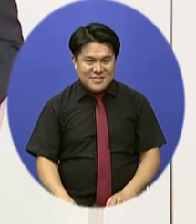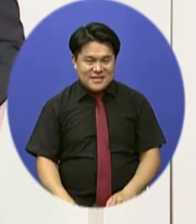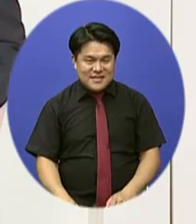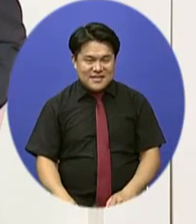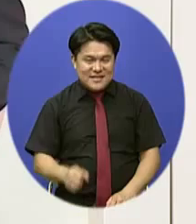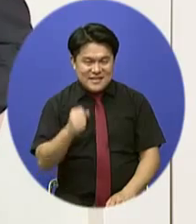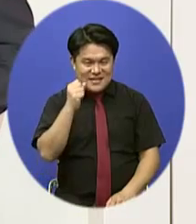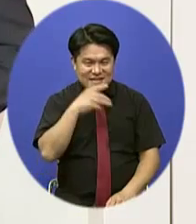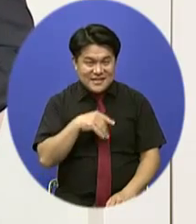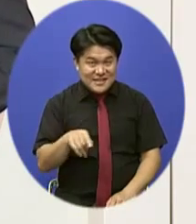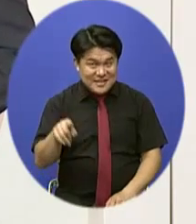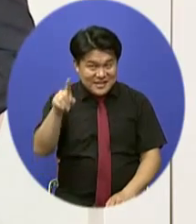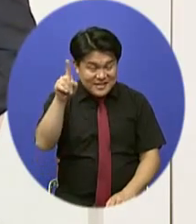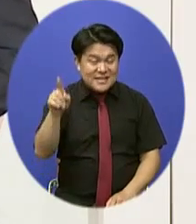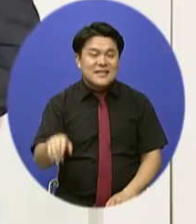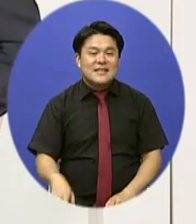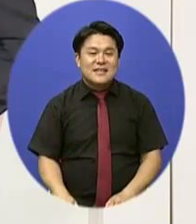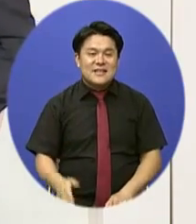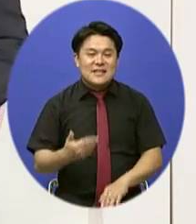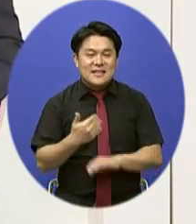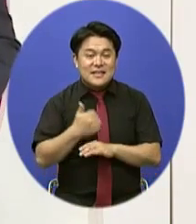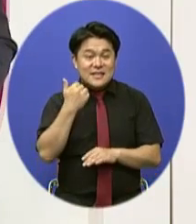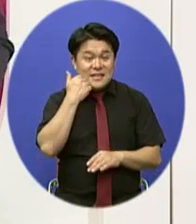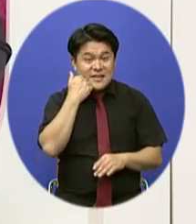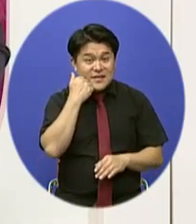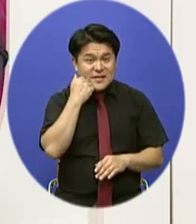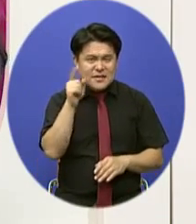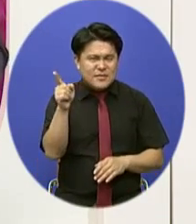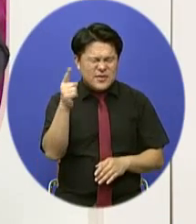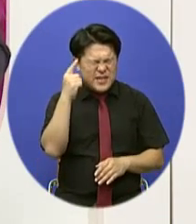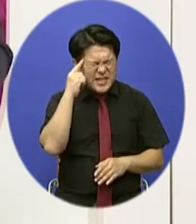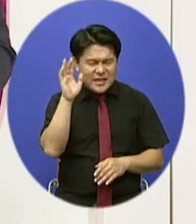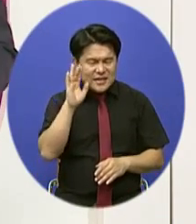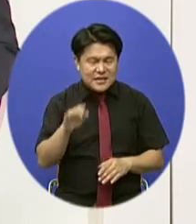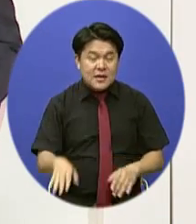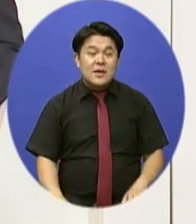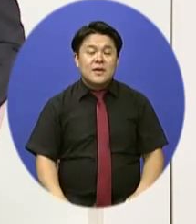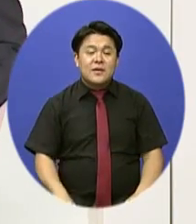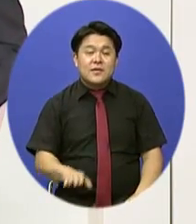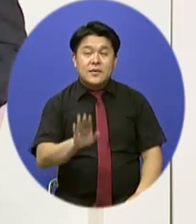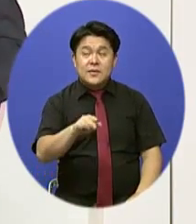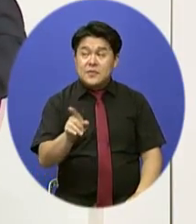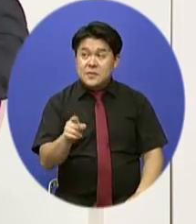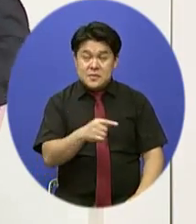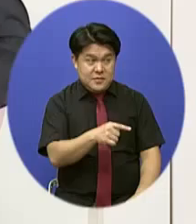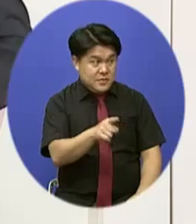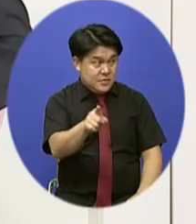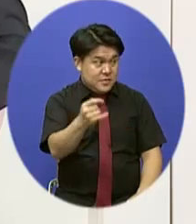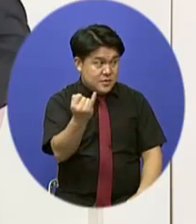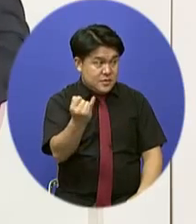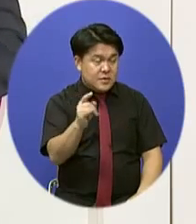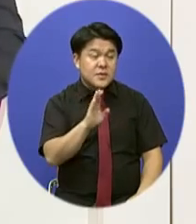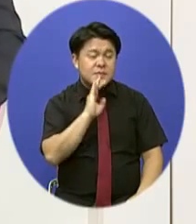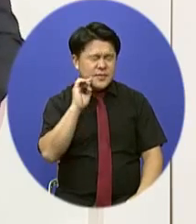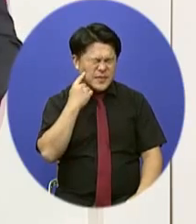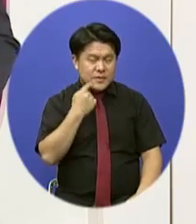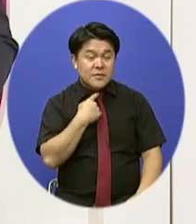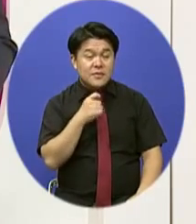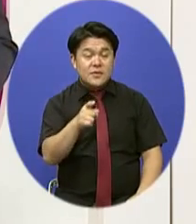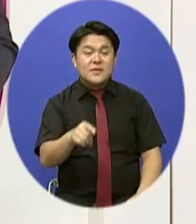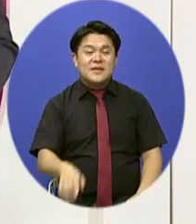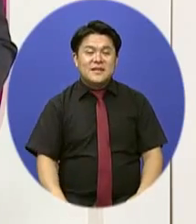그날 올라갔잖아요. 저 3층에. 다른 분들은 네. 머리 안 들어오는 거예요. 아니, 아니 우리 옹님이 어머니는 너무 그날 아름답더라고. 그래서 네. 제가